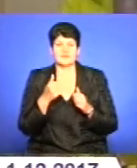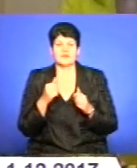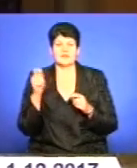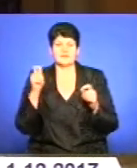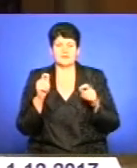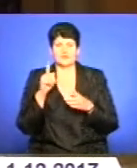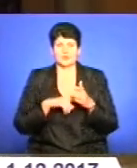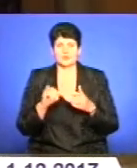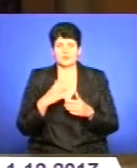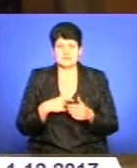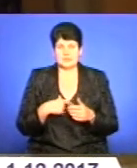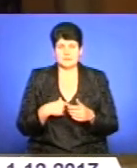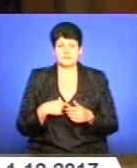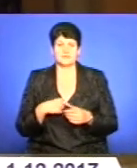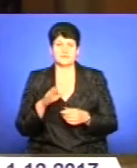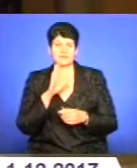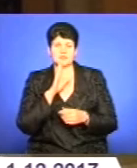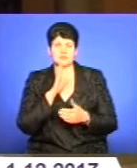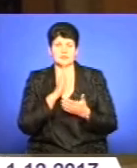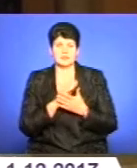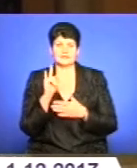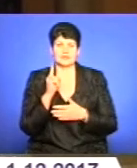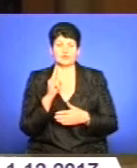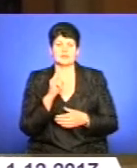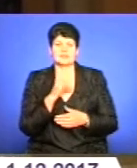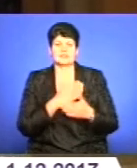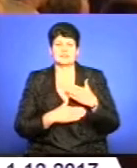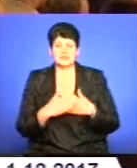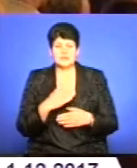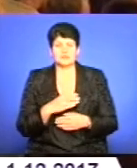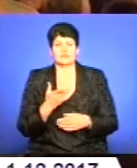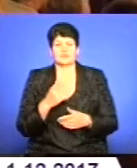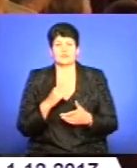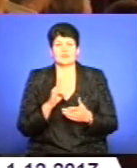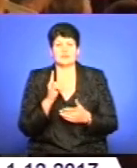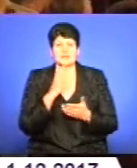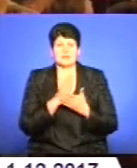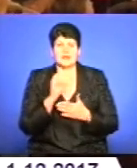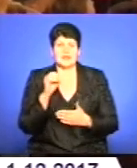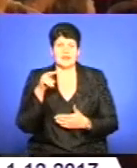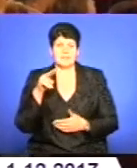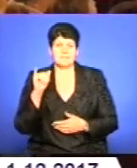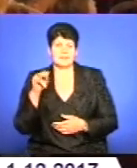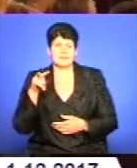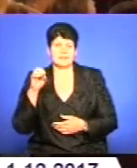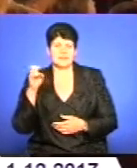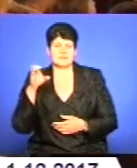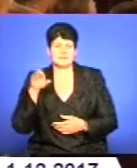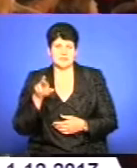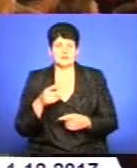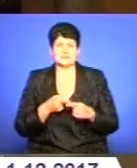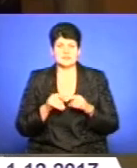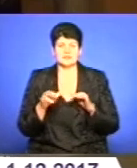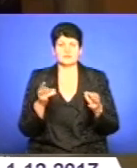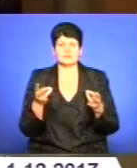себе». Пані Марія виховує дитину з інвалідністю. У дівчинки епілепсія. Каже, такі заходи необхідні, бо сприяють соціалізації дітей з особливими